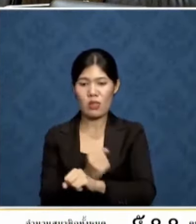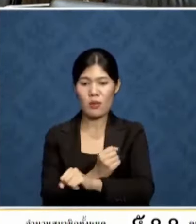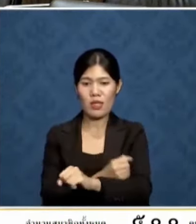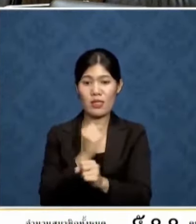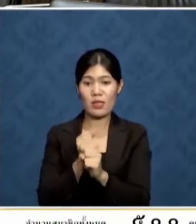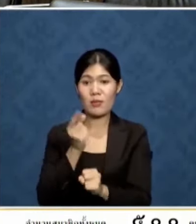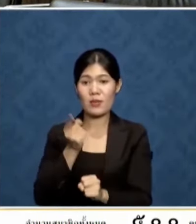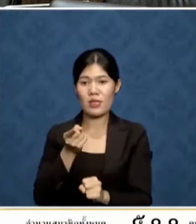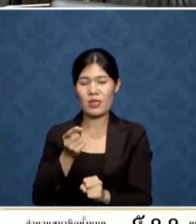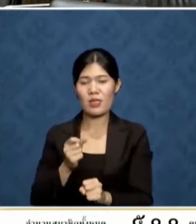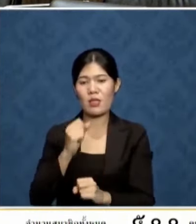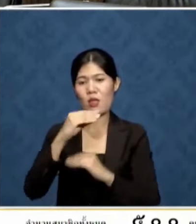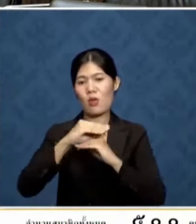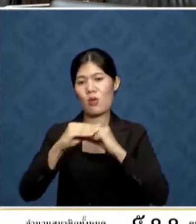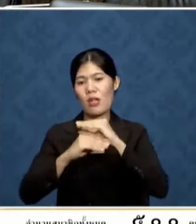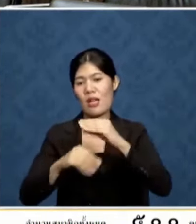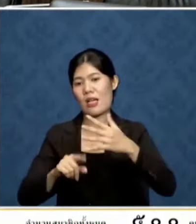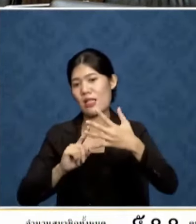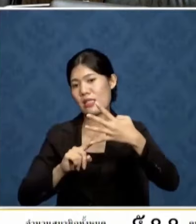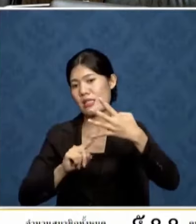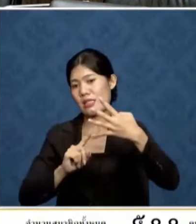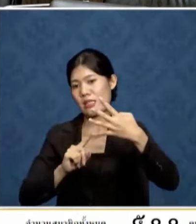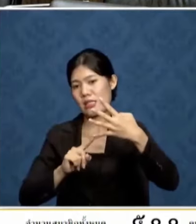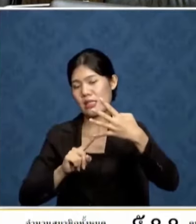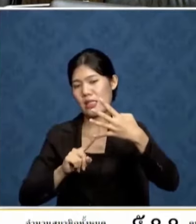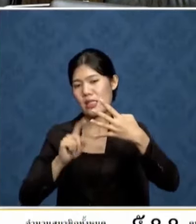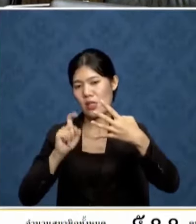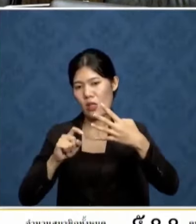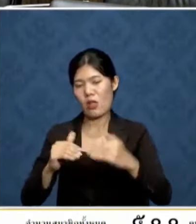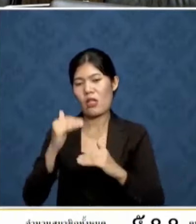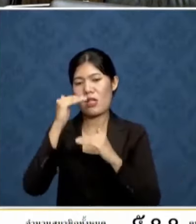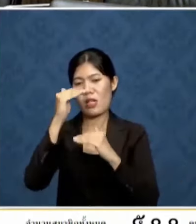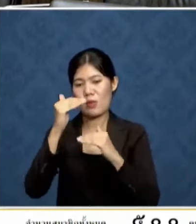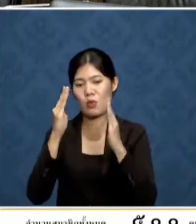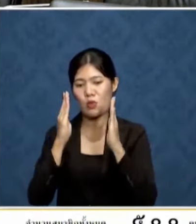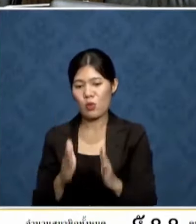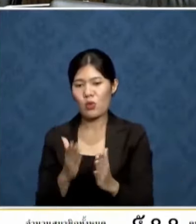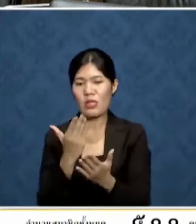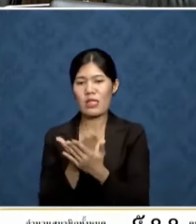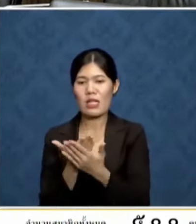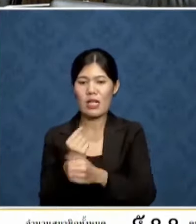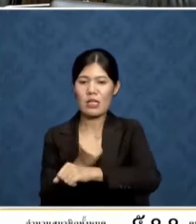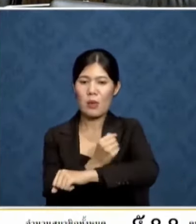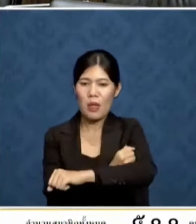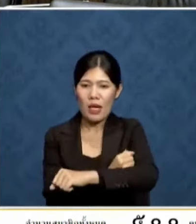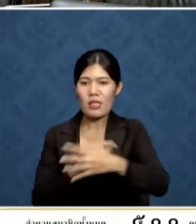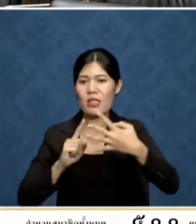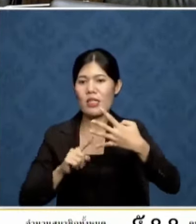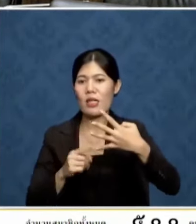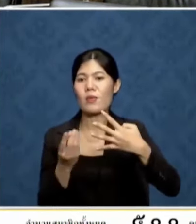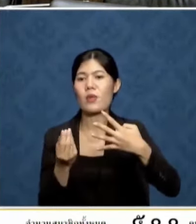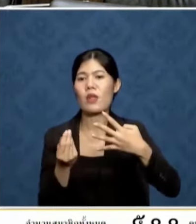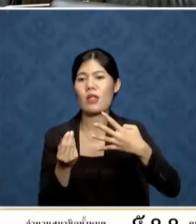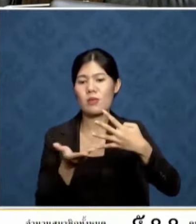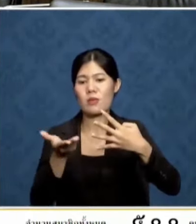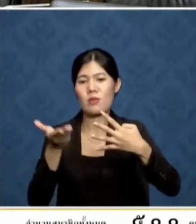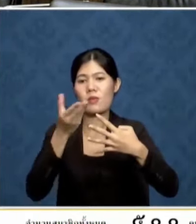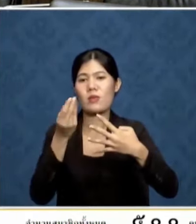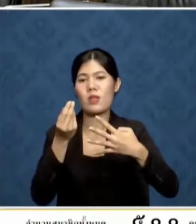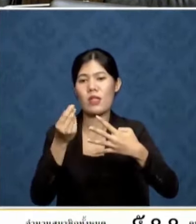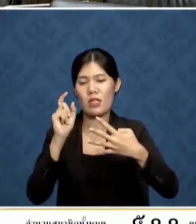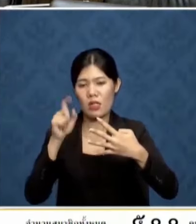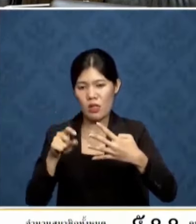โครงการที่ 4นะครับคือระบบพัฒนาข้อมูลประกอบพิจารณากำหนดอัตราค่าจ้างขั้นต่ำนะครับผมเห็นดว่าโครงการนี้มากครับถ้าเราสามารถกำหนดสูตรค่าแรงที่เป็นธรรมได้